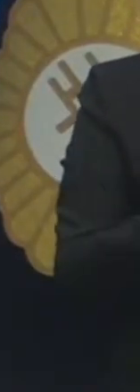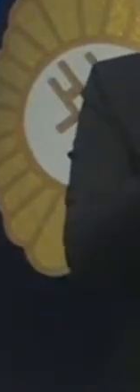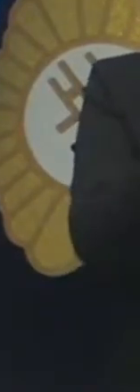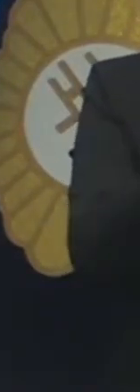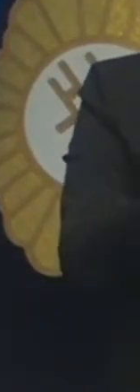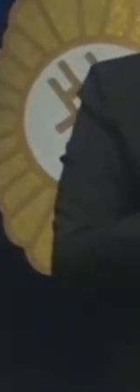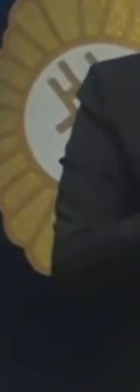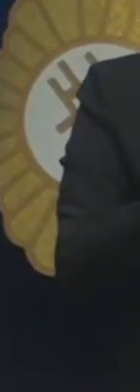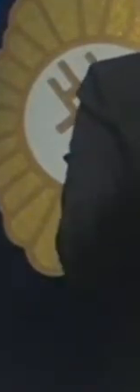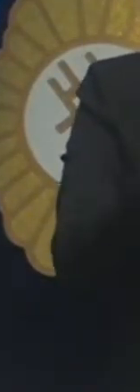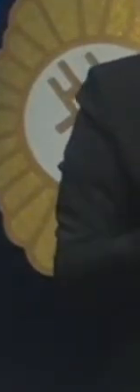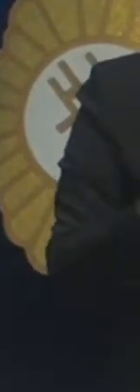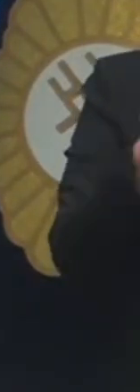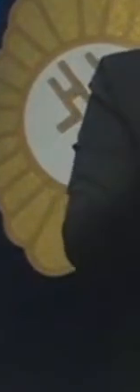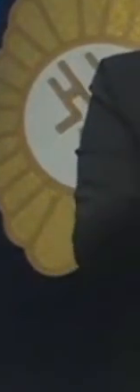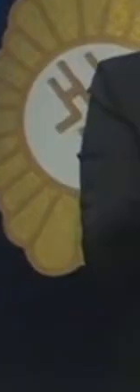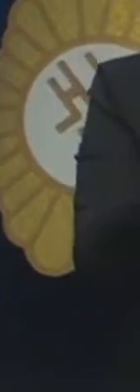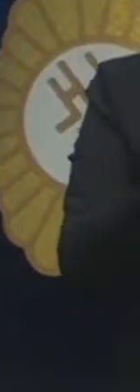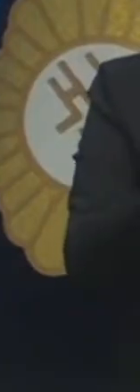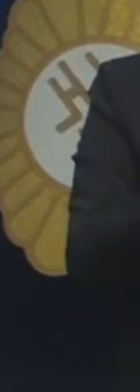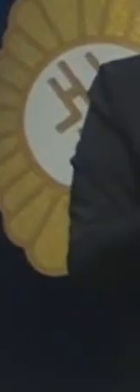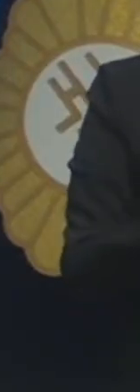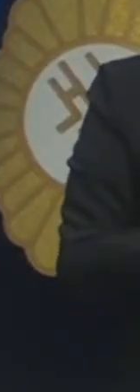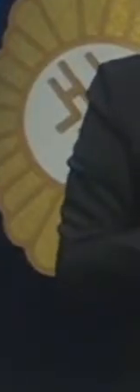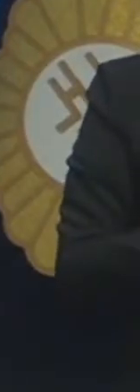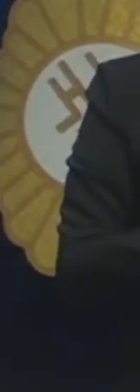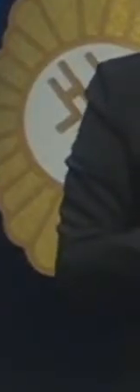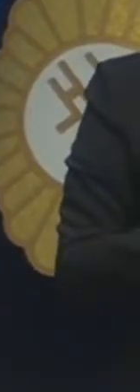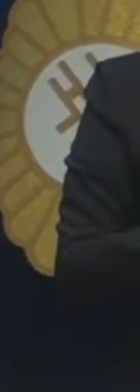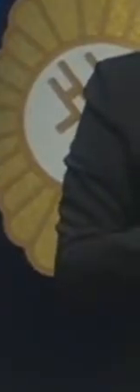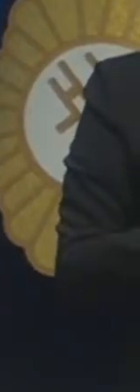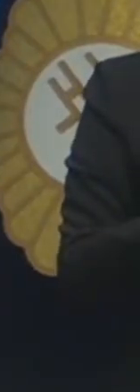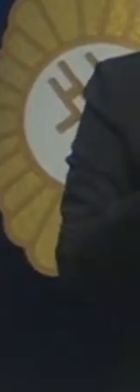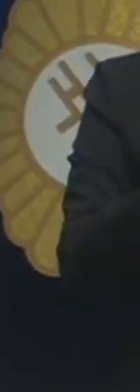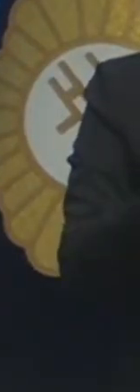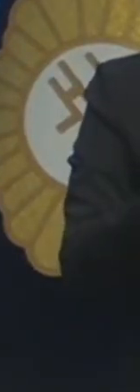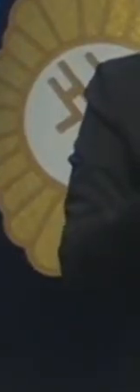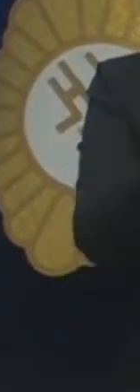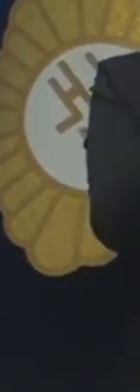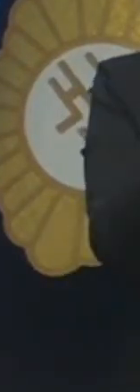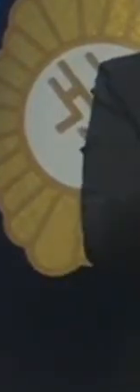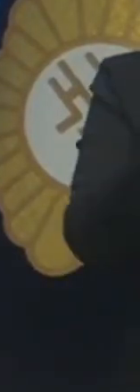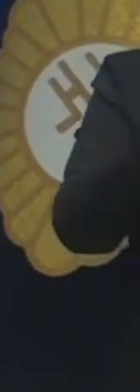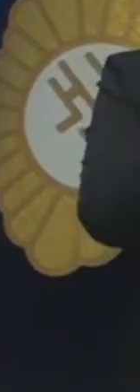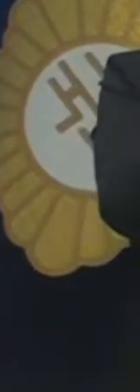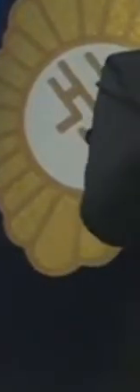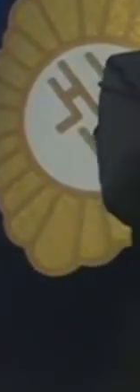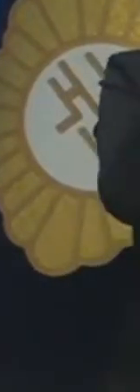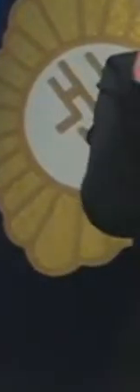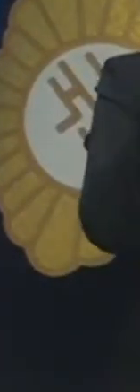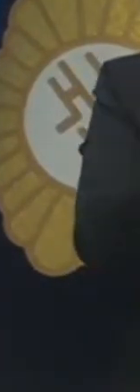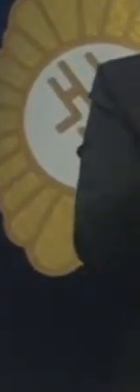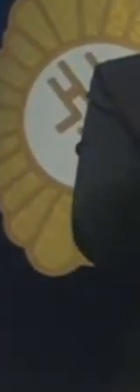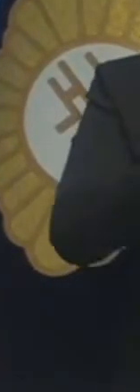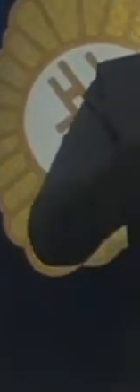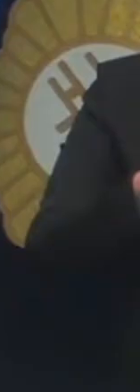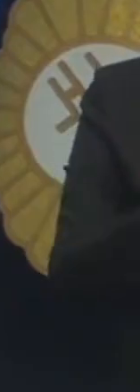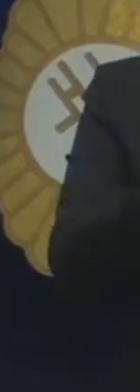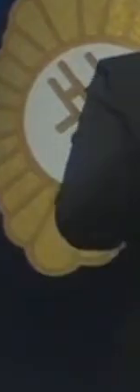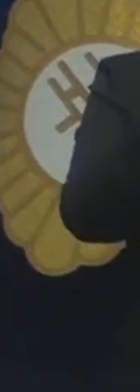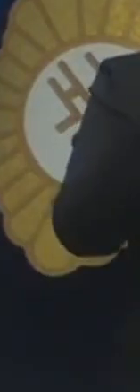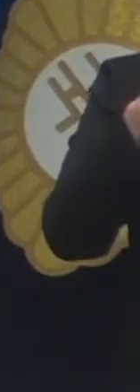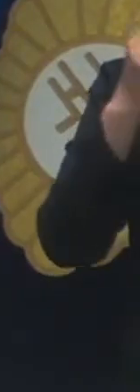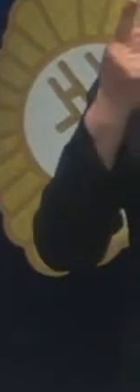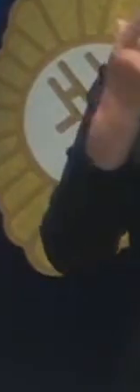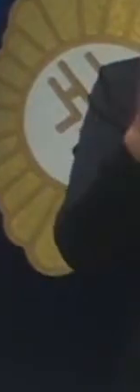회생을 언제부터 준비하였는지 등을 그들의 추악한 민낯을 밝혀주십시오. 그리고 나아가 MBK와 같은